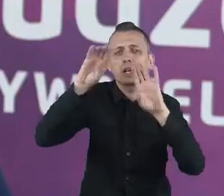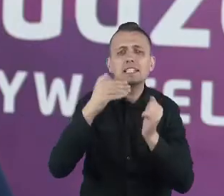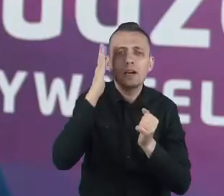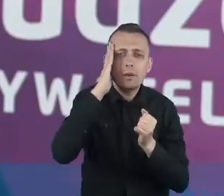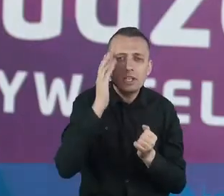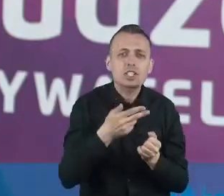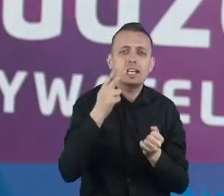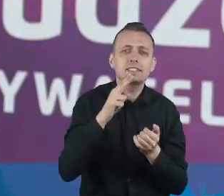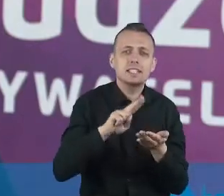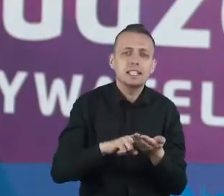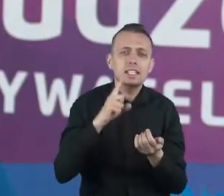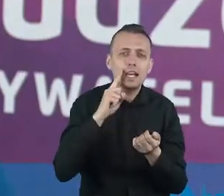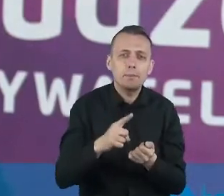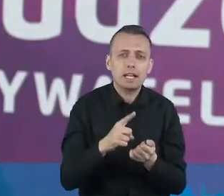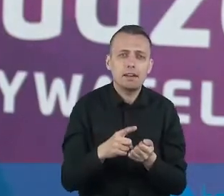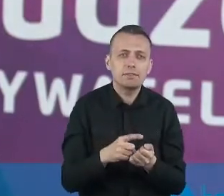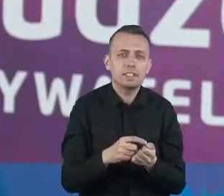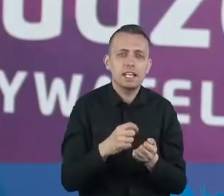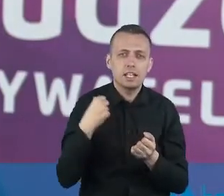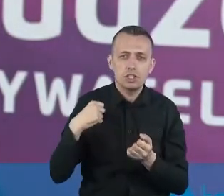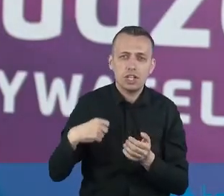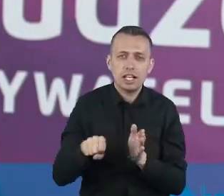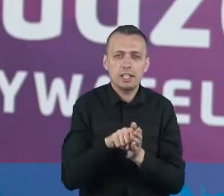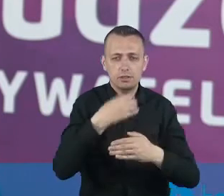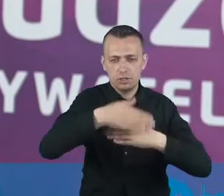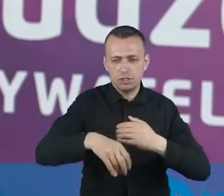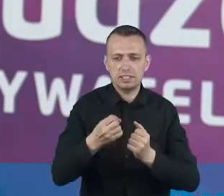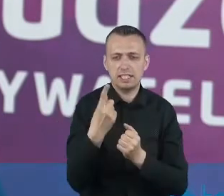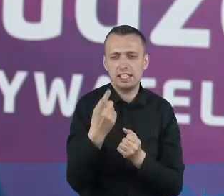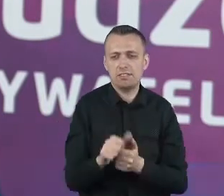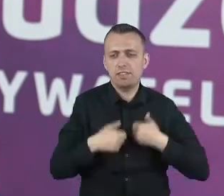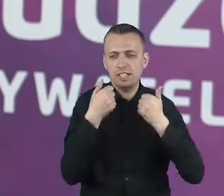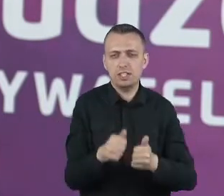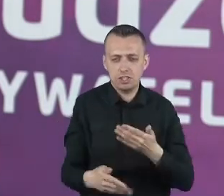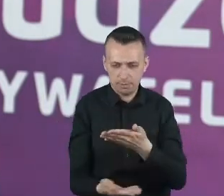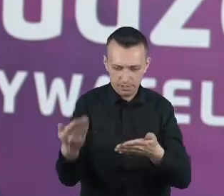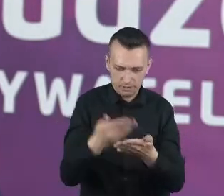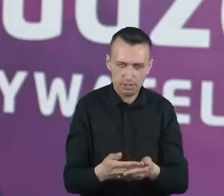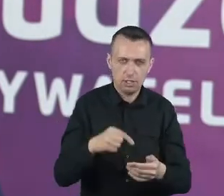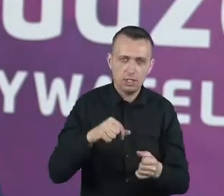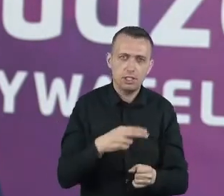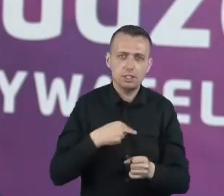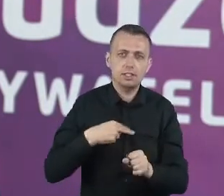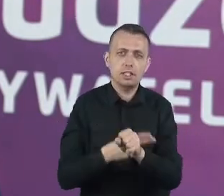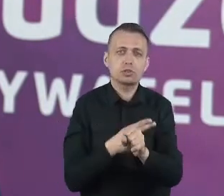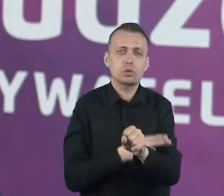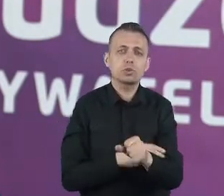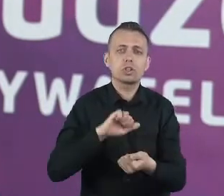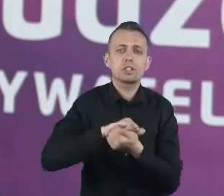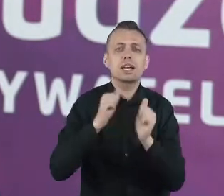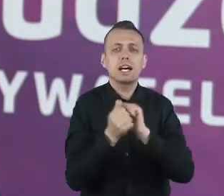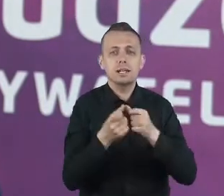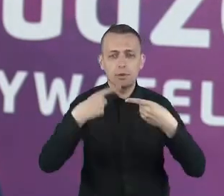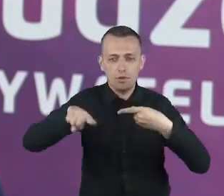że mieszkańcy tak naprawdę czekają często do ostatniej chwili, żeby te projekty złożyć, czy tutaj w urzędzie, czy przesłać, tak jak w roku